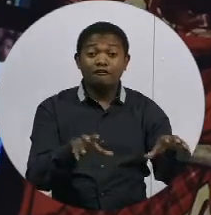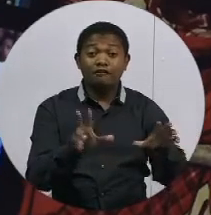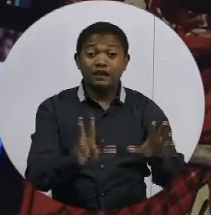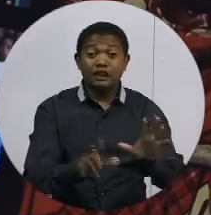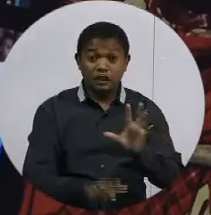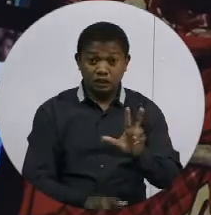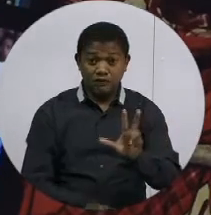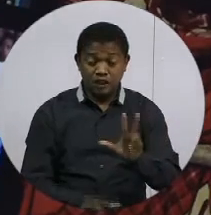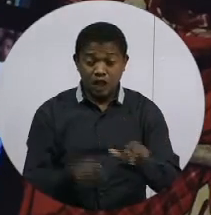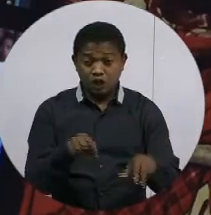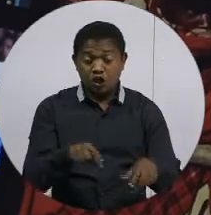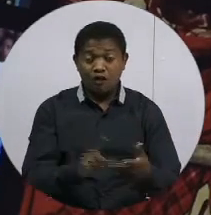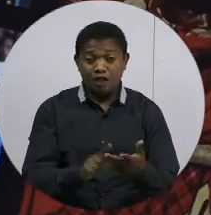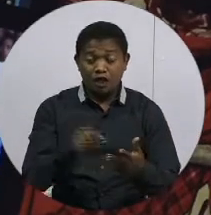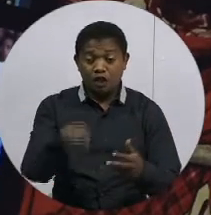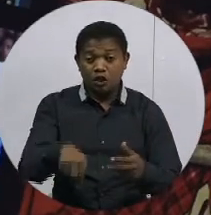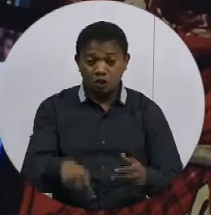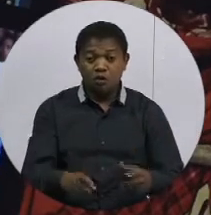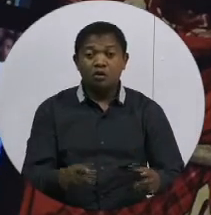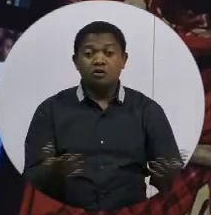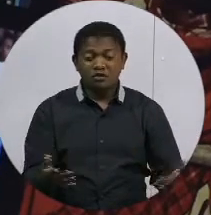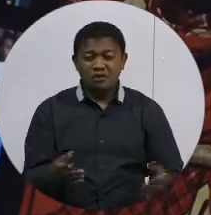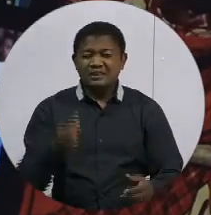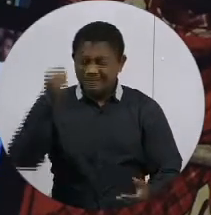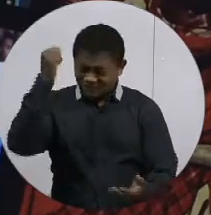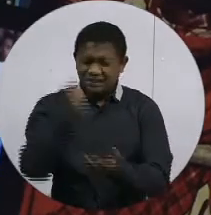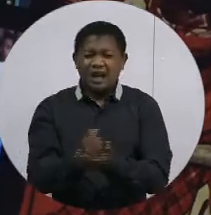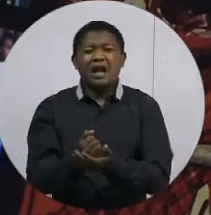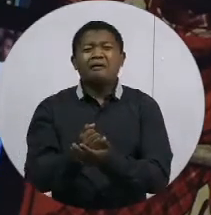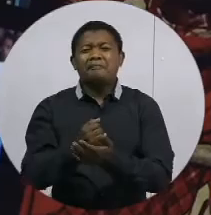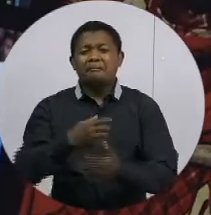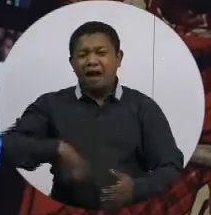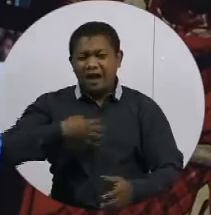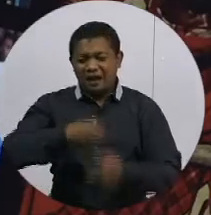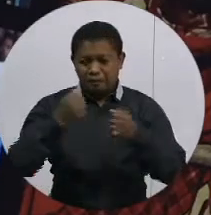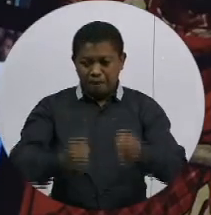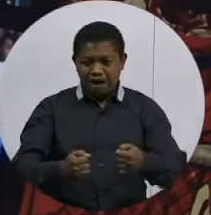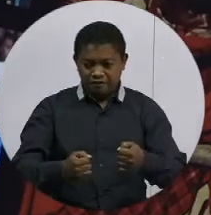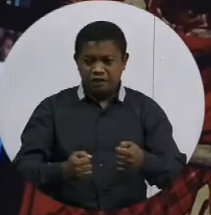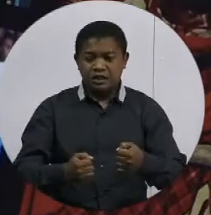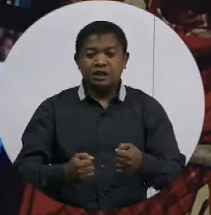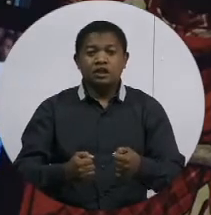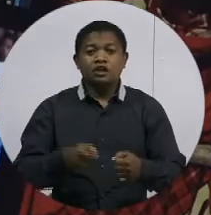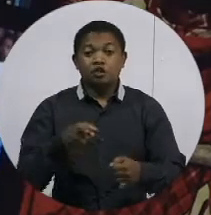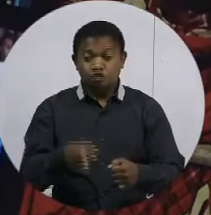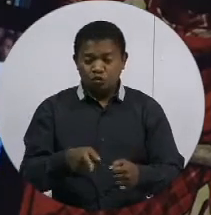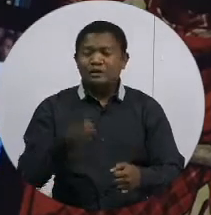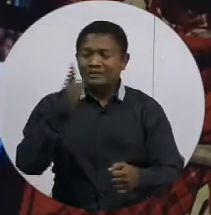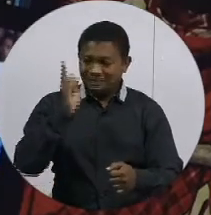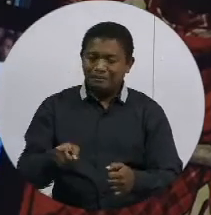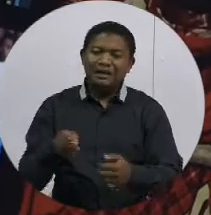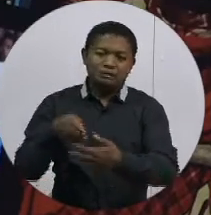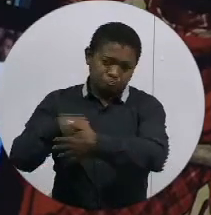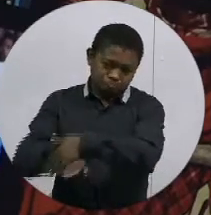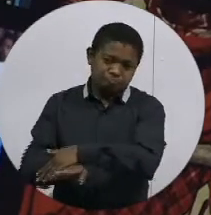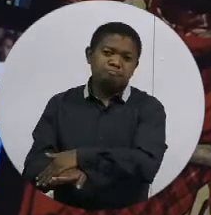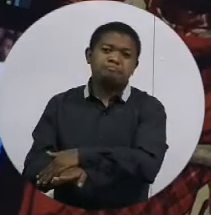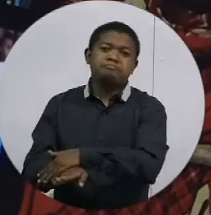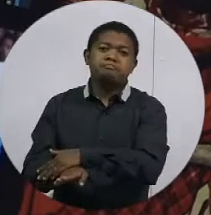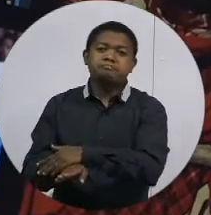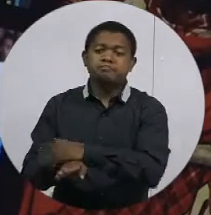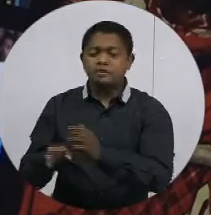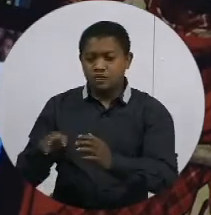no raisina an-tanana any amin'ireo tompom-pitsaboana na hôpitaly ngeza eto Antananarivo no